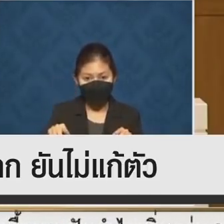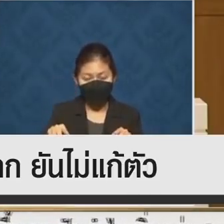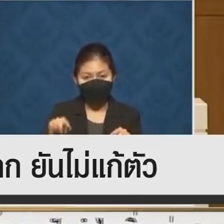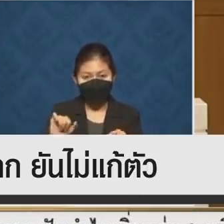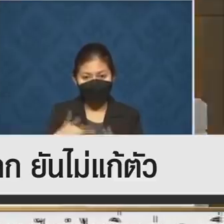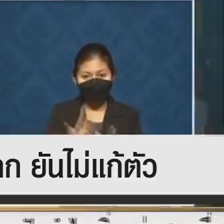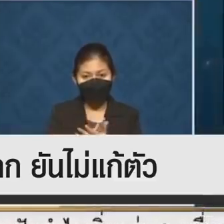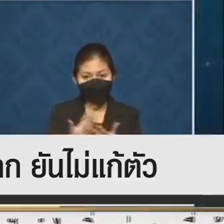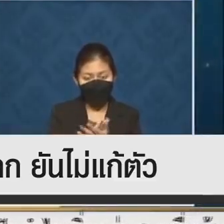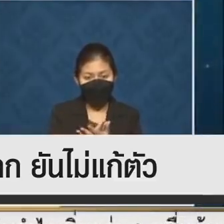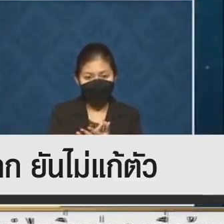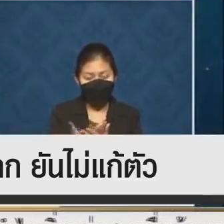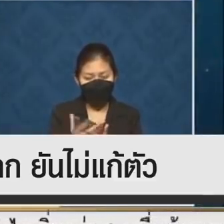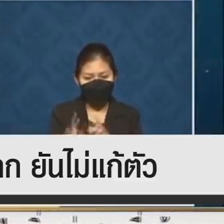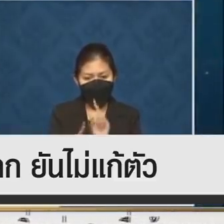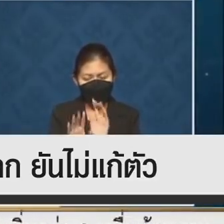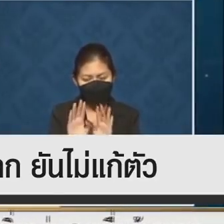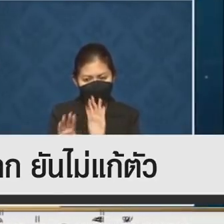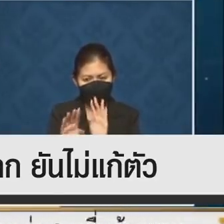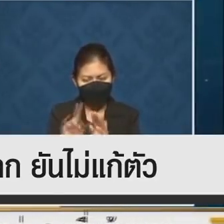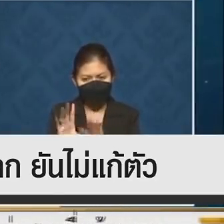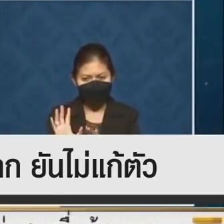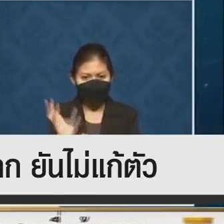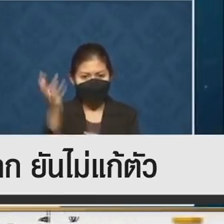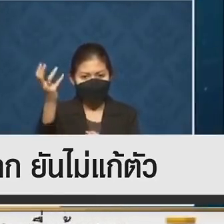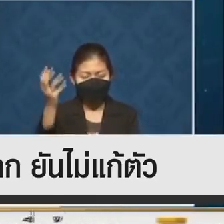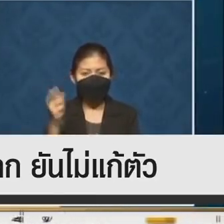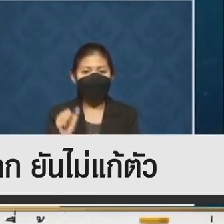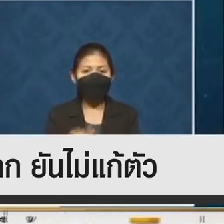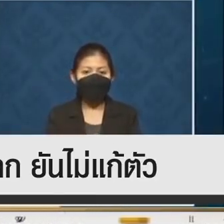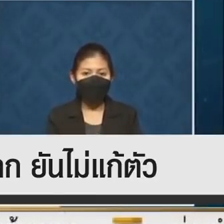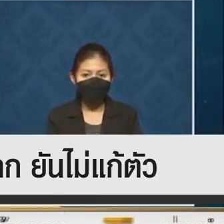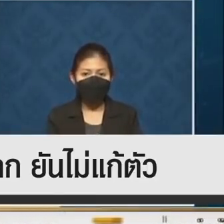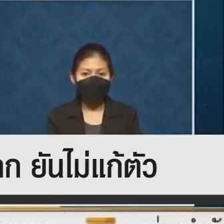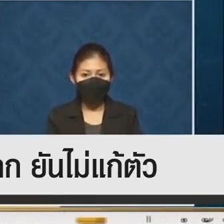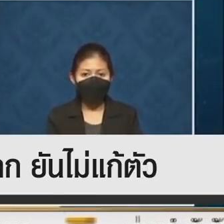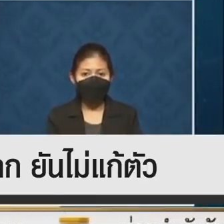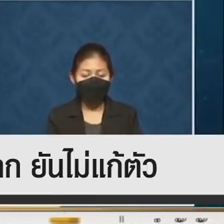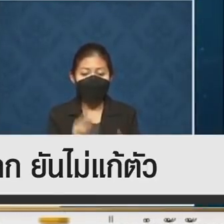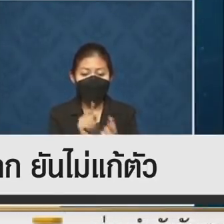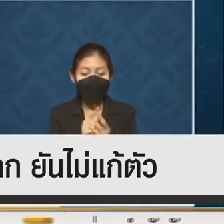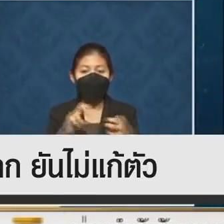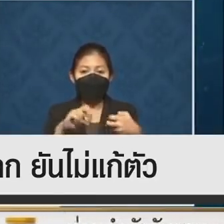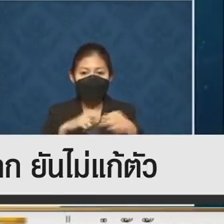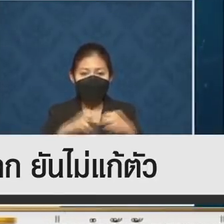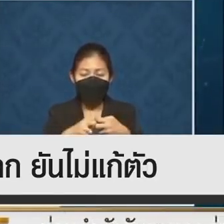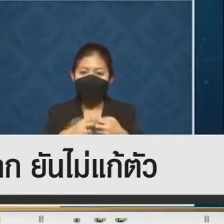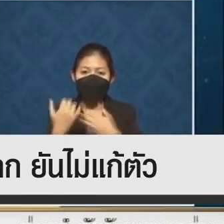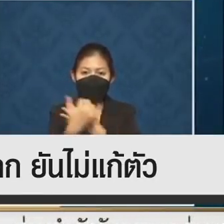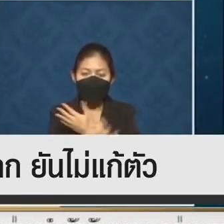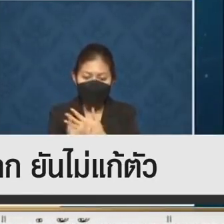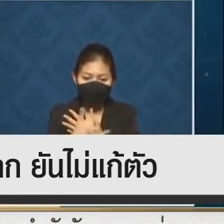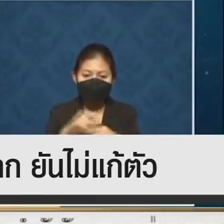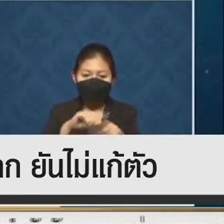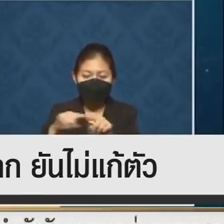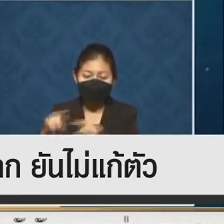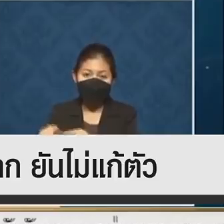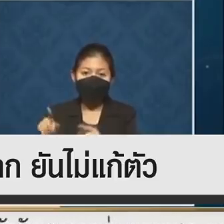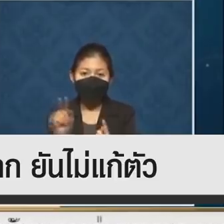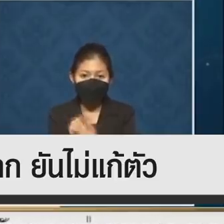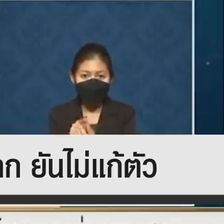นะแล้วก็มีการพูดถึงประเด็นเศรษฐกิจเรื่องของข้าวของแพงเรื่องของหมูแพงนะฮะซึ่งนายกเองก็บอกนะ